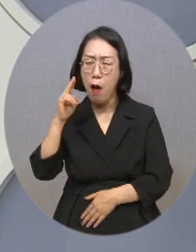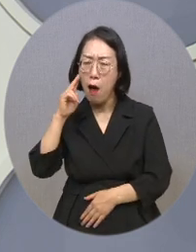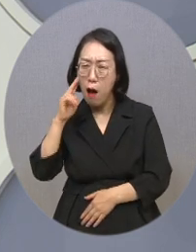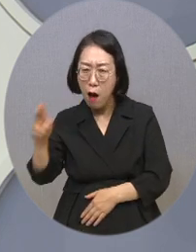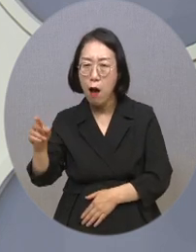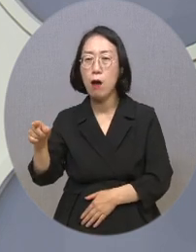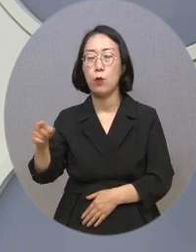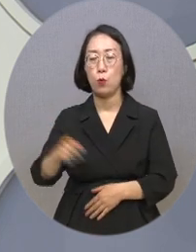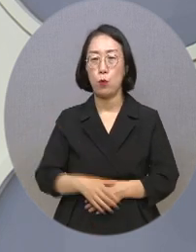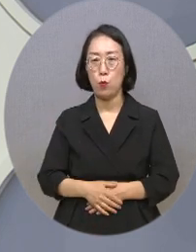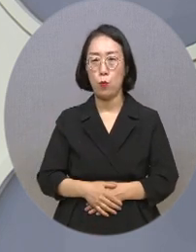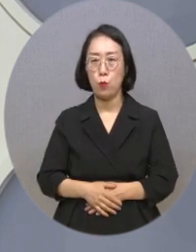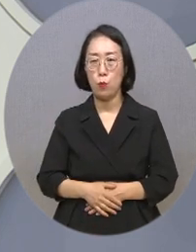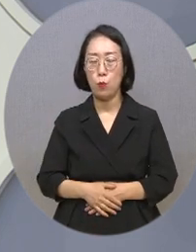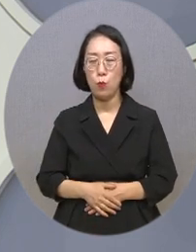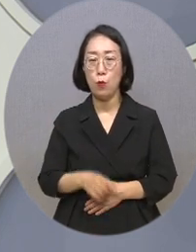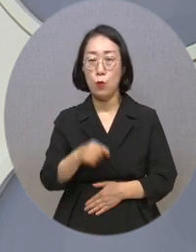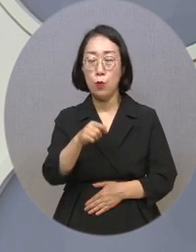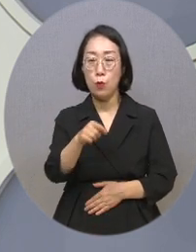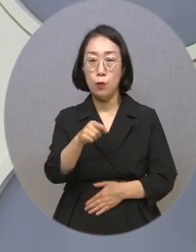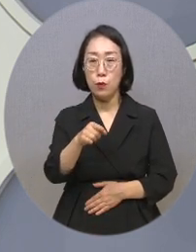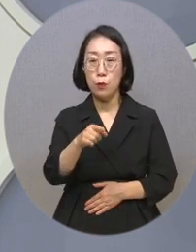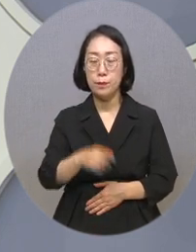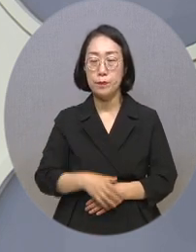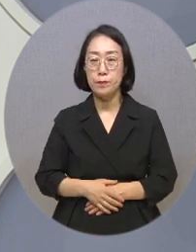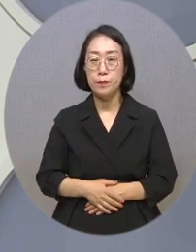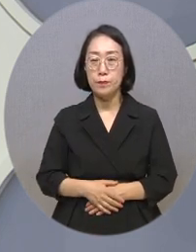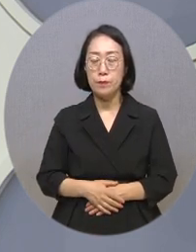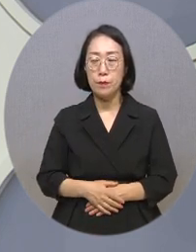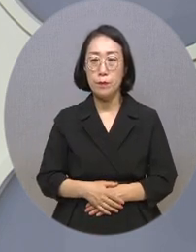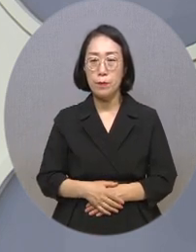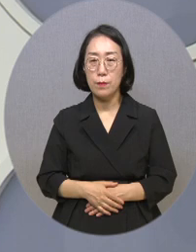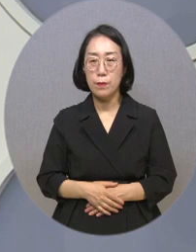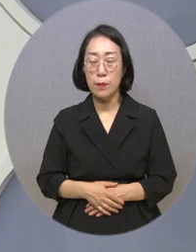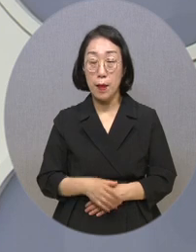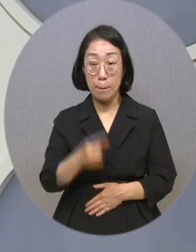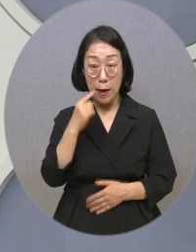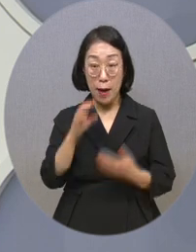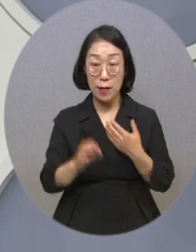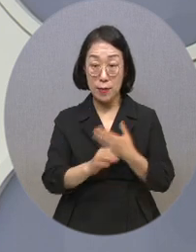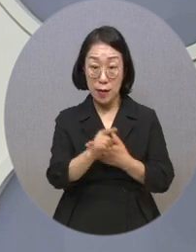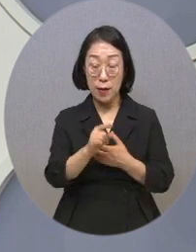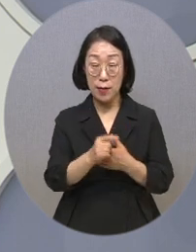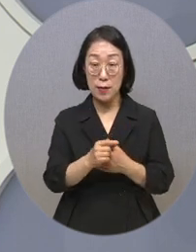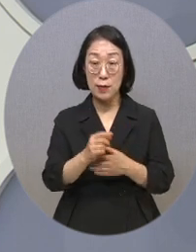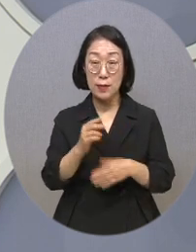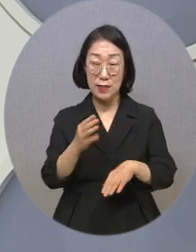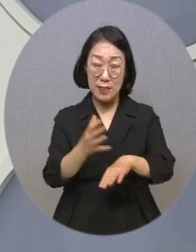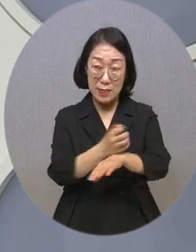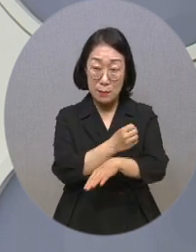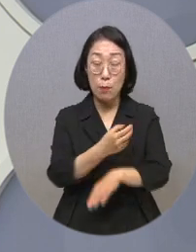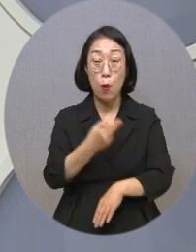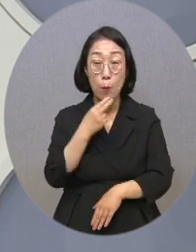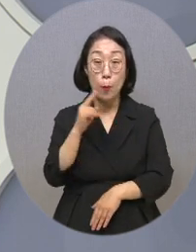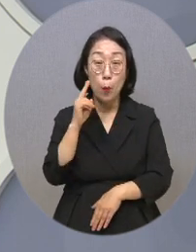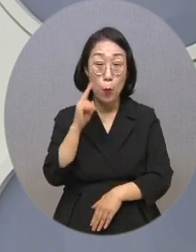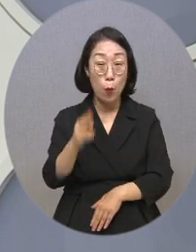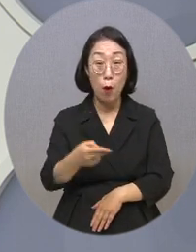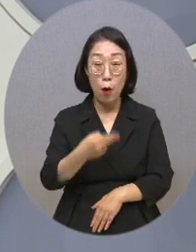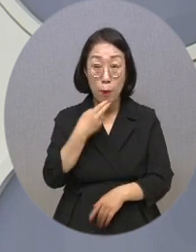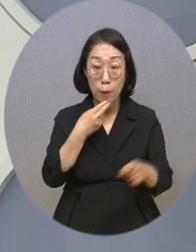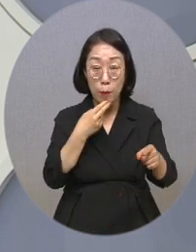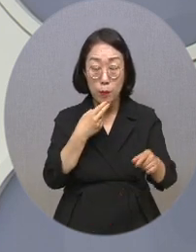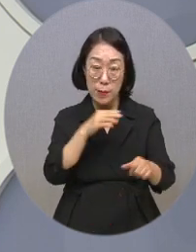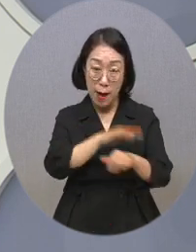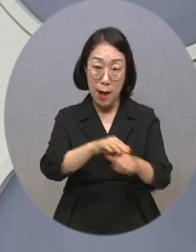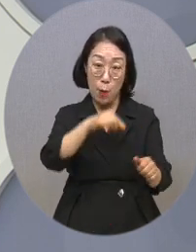경한 경계선상에 있는 친구들은 제대로 된 교육을 받으면은 저기 그 좋아질